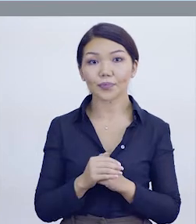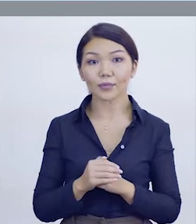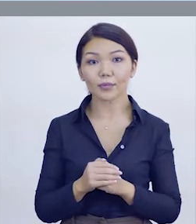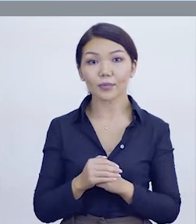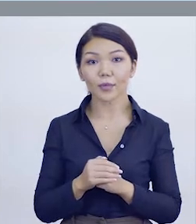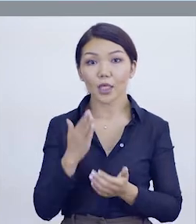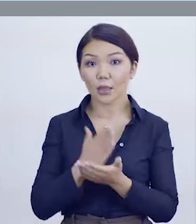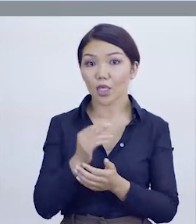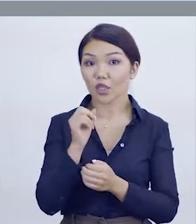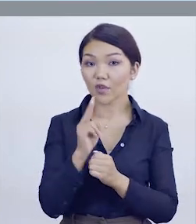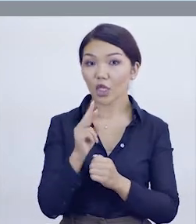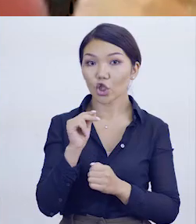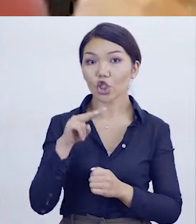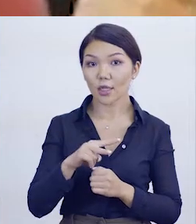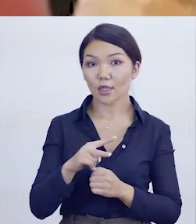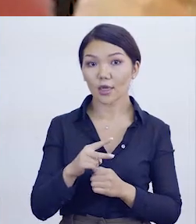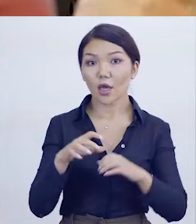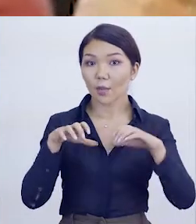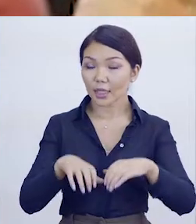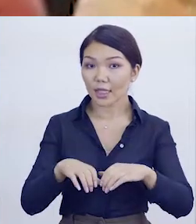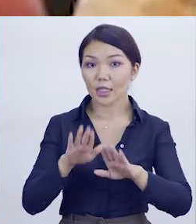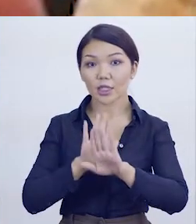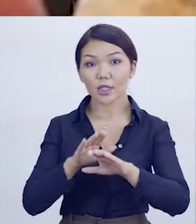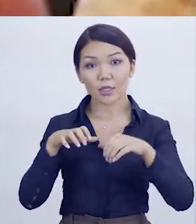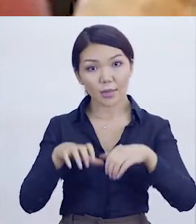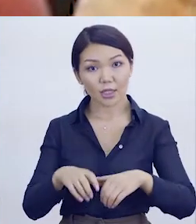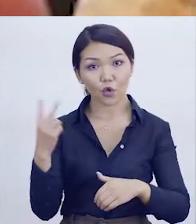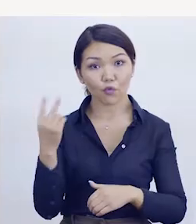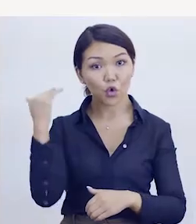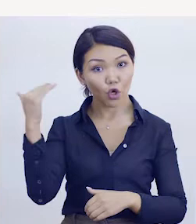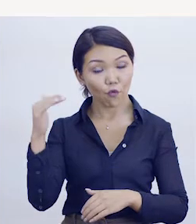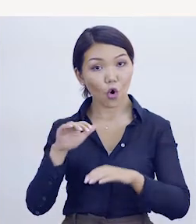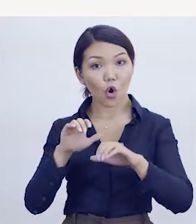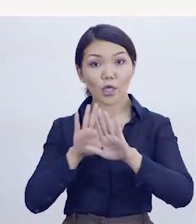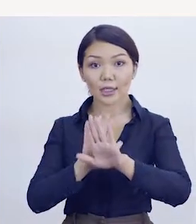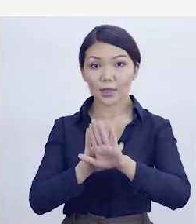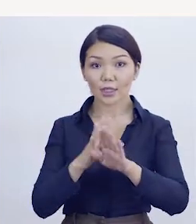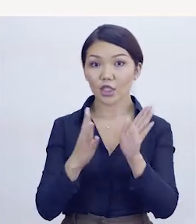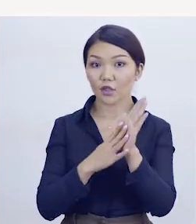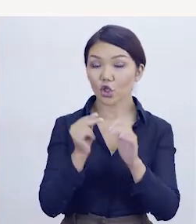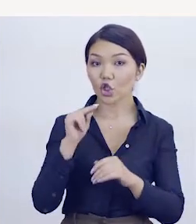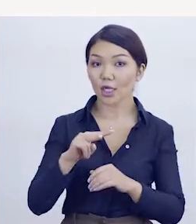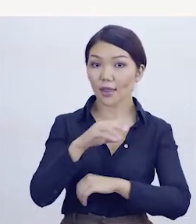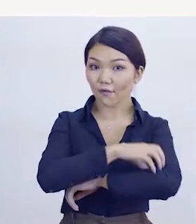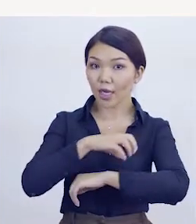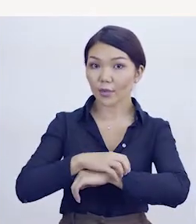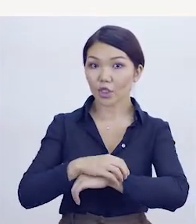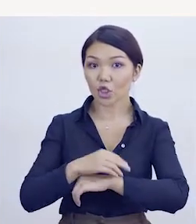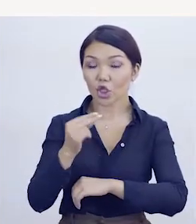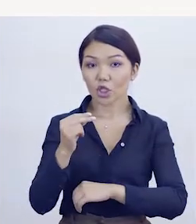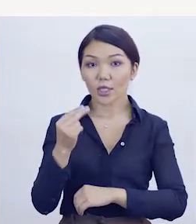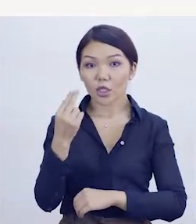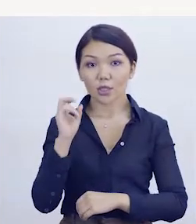– постоянно действующий орган, состав которого обновляется каждые 5 лет. Центральная избирательная комиссия состоит из 12